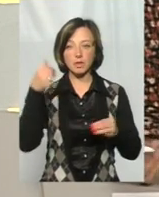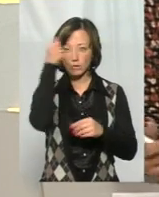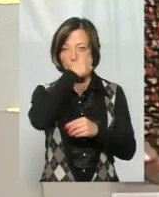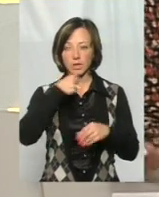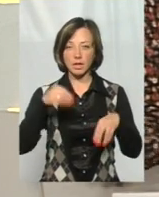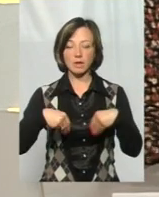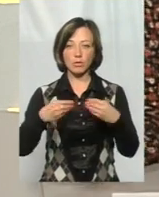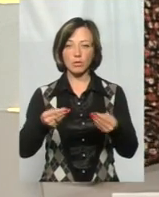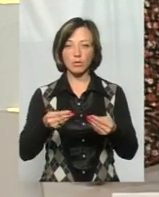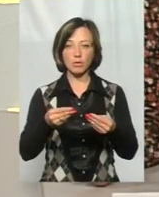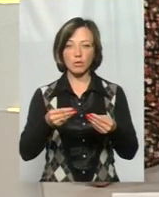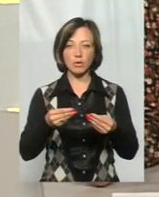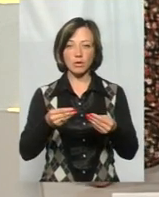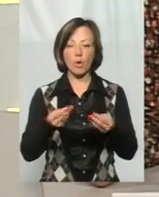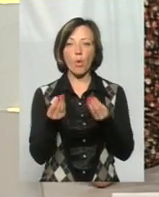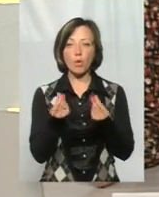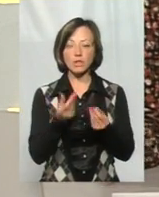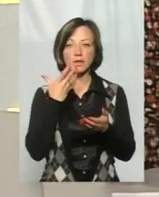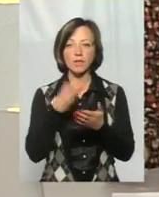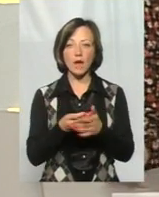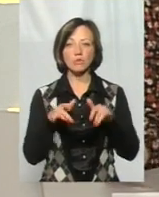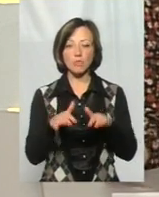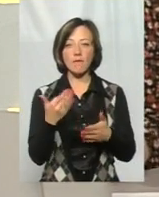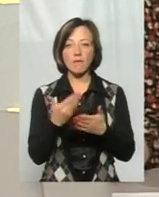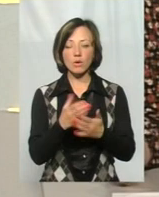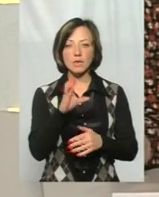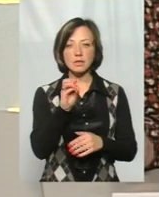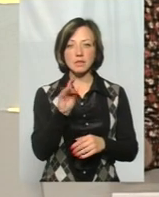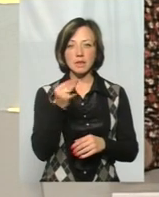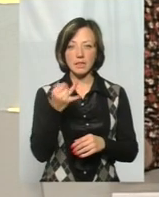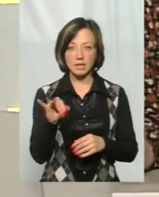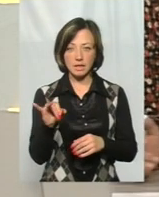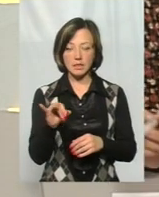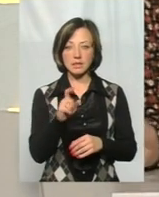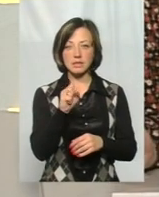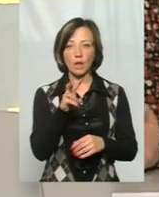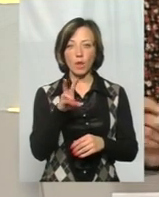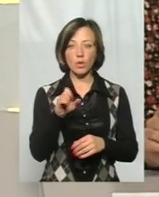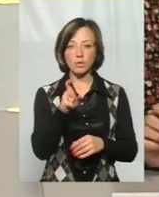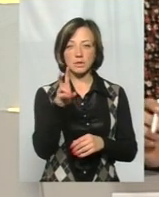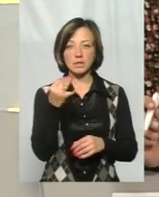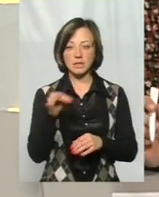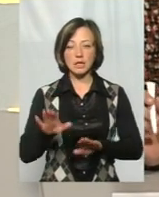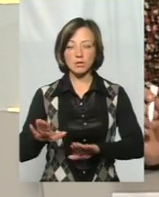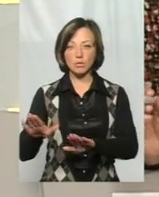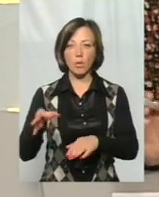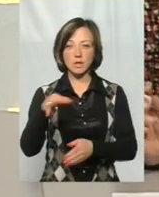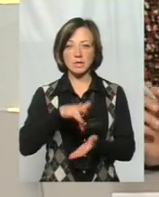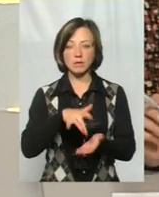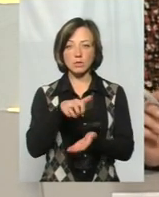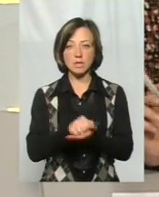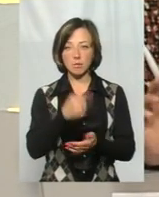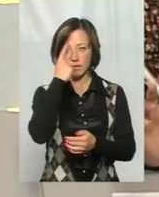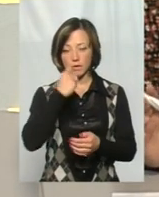де надаються кошти на власну справу. От Сергій Залузький, заступник директора Хмельницького обласного центру зайнятості, сьогодні